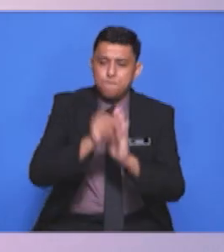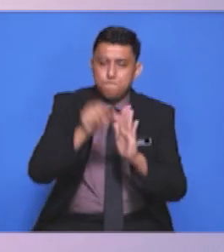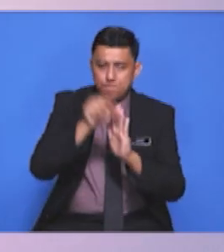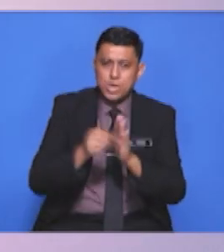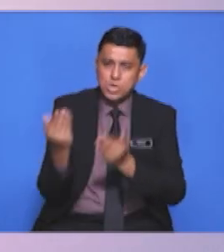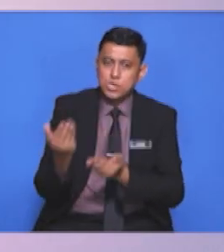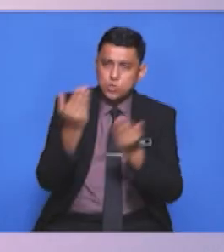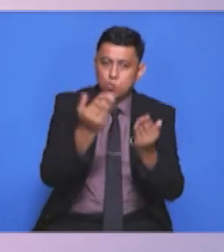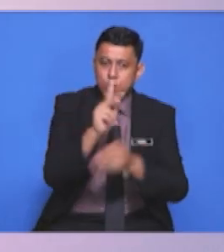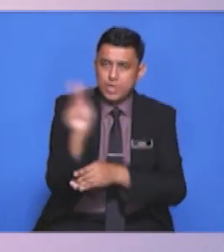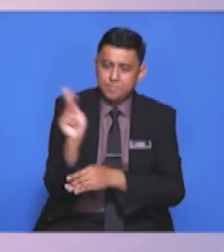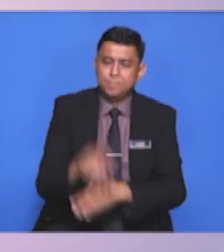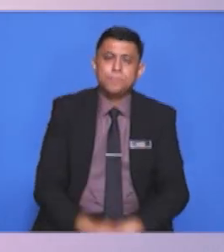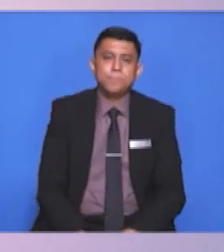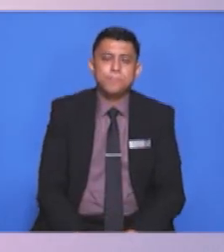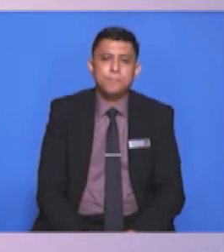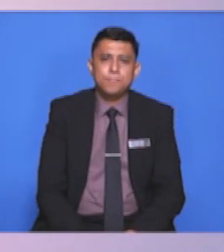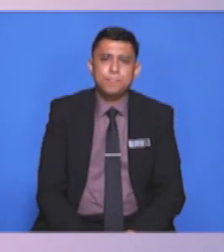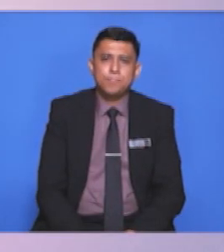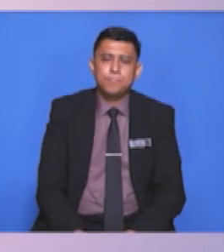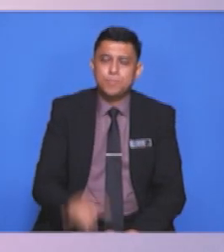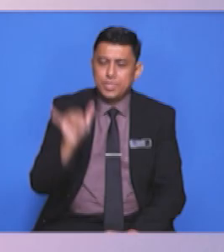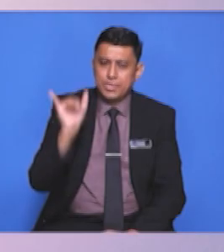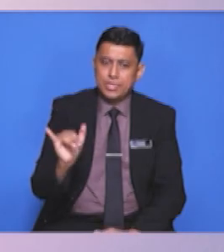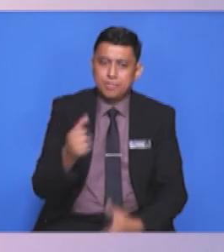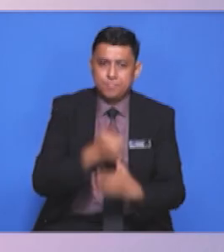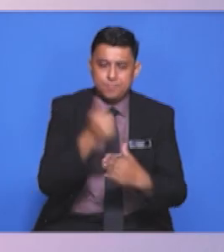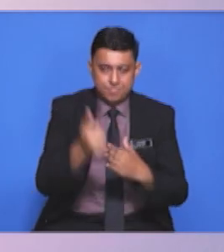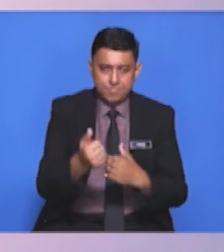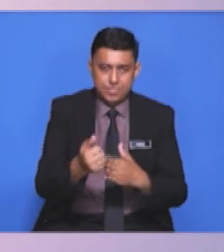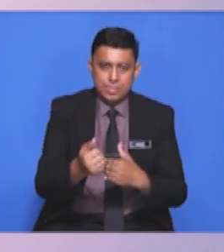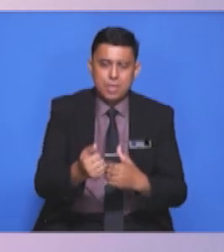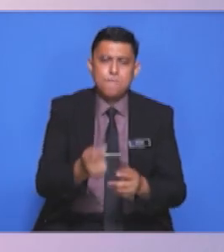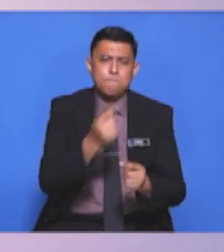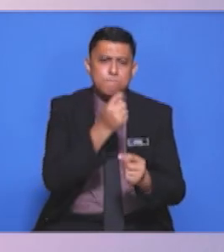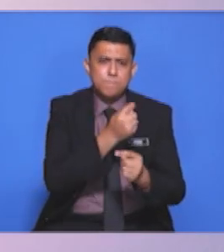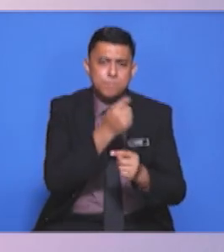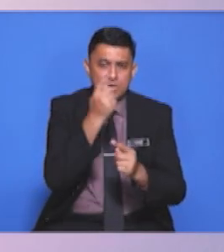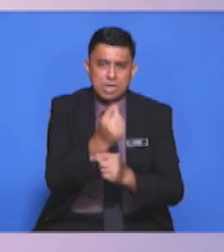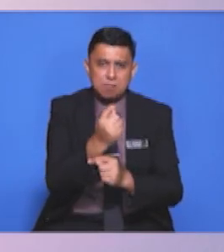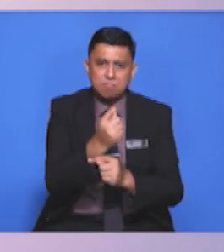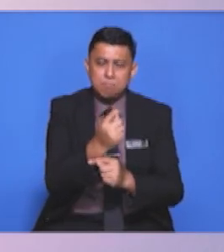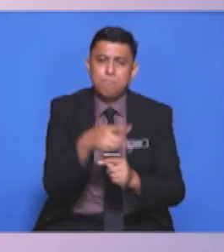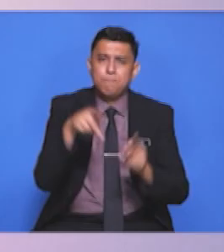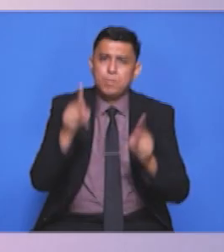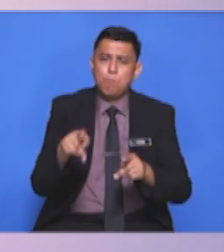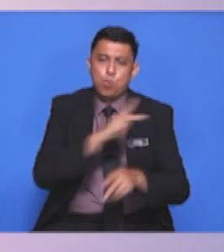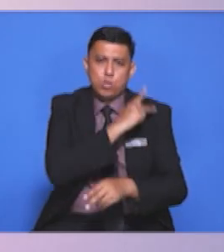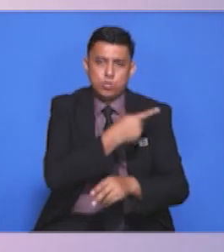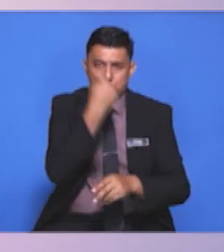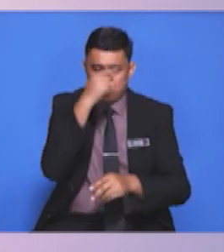mengecor kan dan soal nyata akhir penegasan pihak berkuasa untuk menguat kuasakan